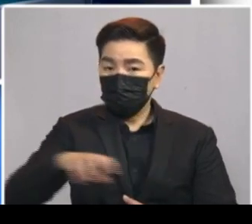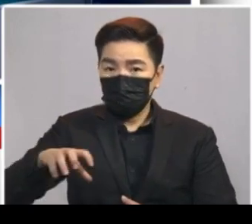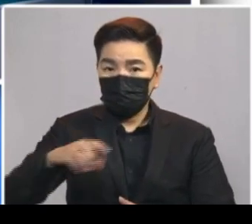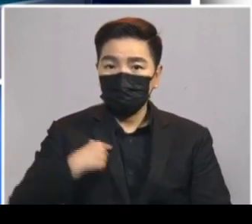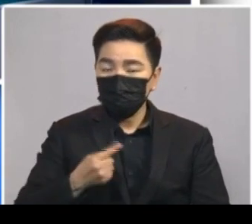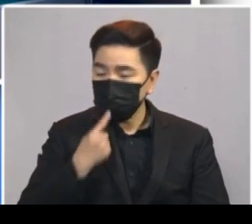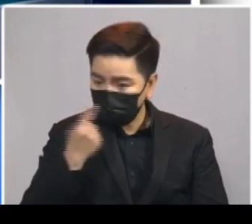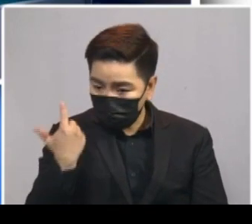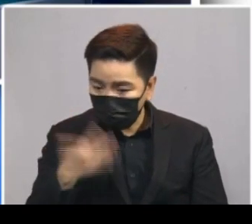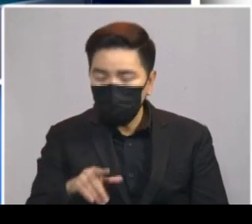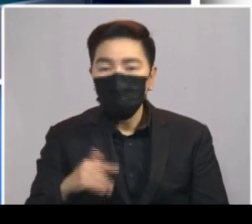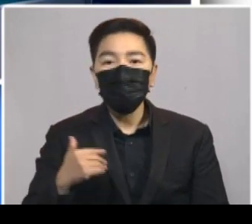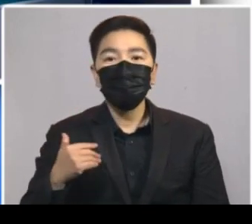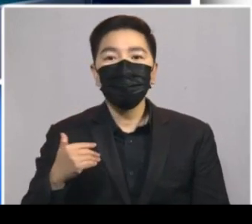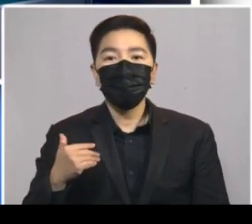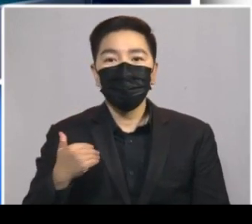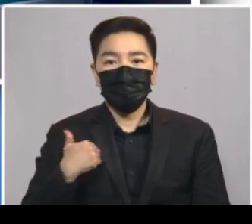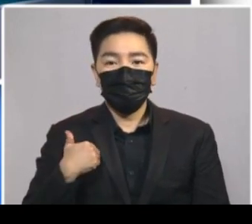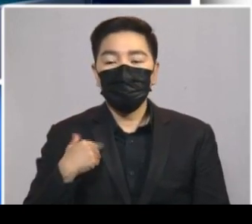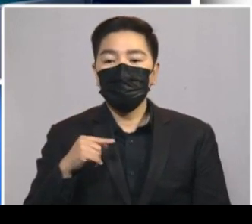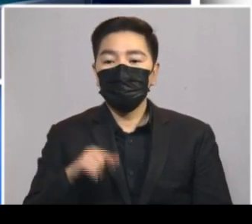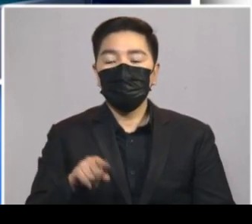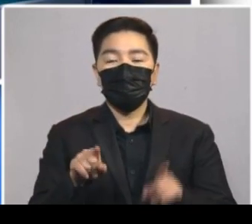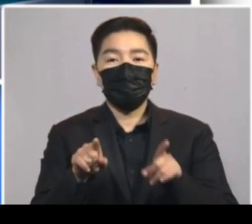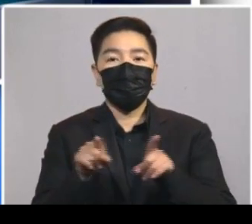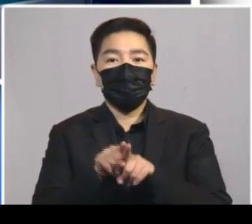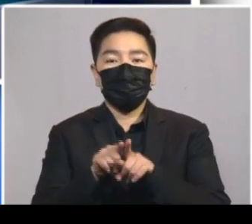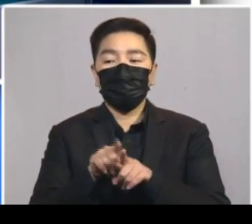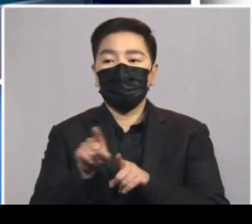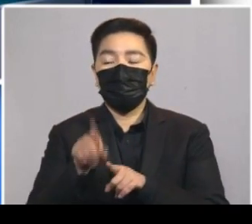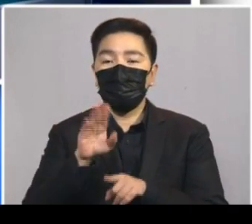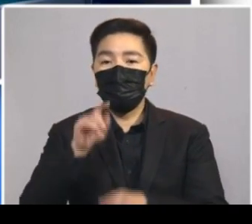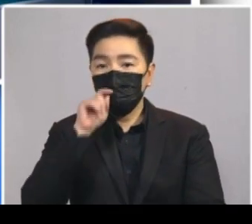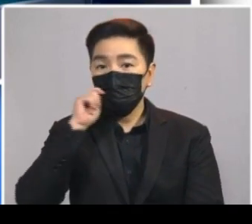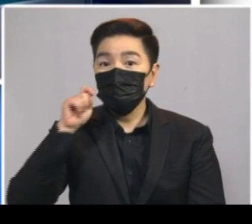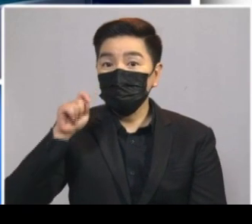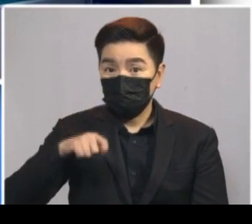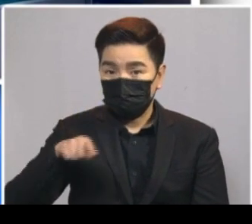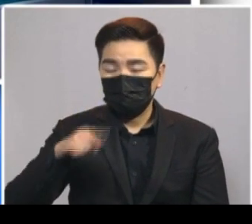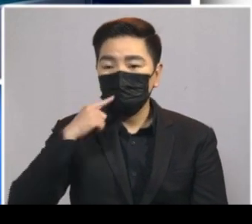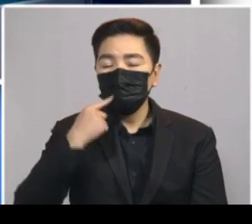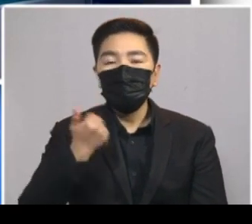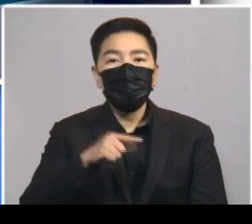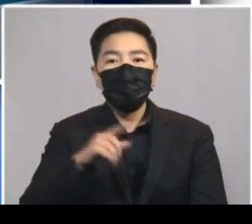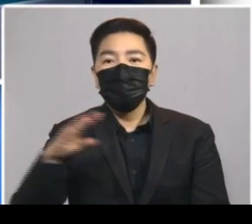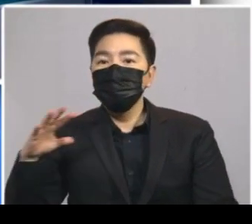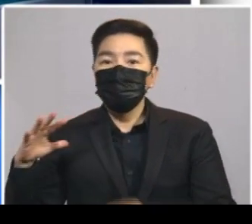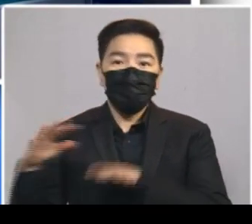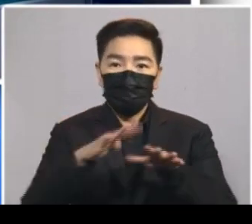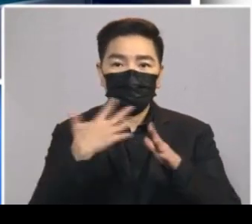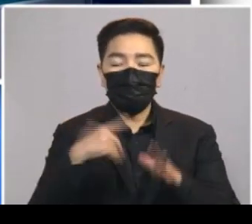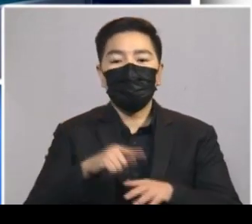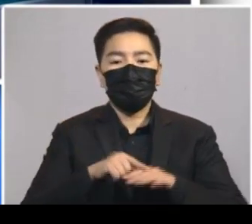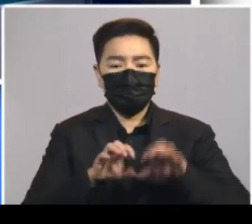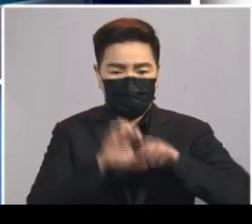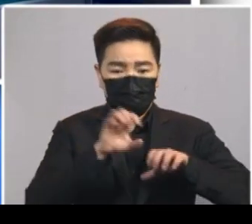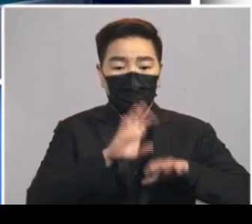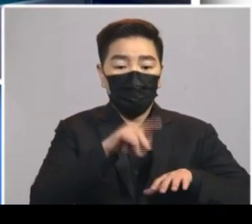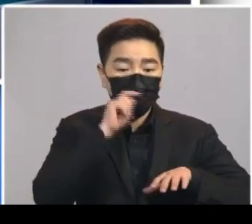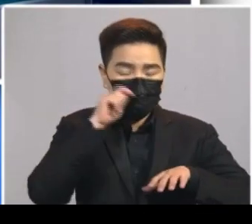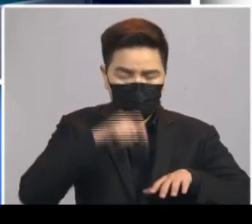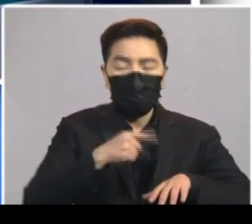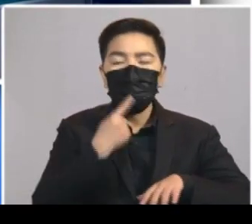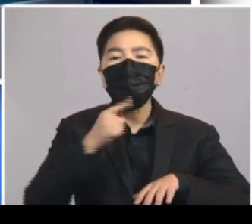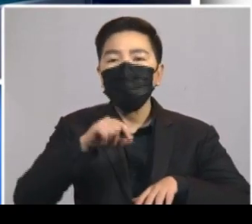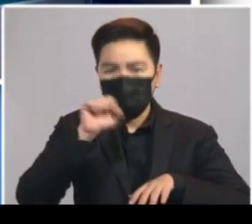ที่ยืนยันว่ามีการบุกยูเครนแล้วแล้วทางมหาดไทยของยูเครนเองก็ออกมาแถลงแบบนั้นเนี่ยนะฮะอาจารย์อันนี้มันเป็